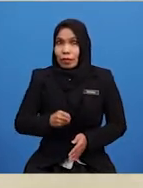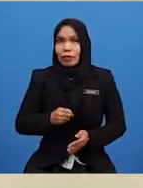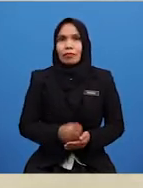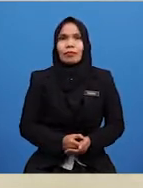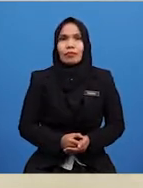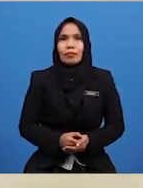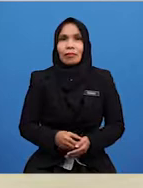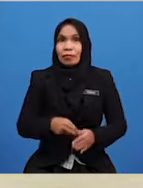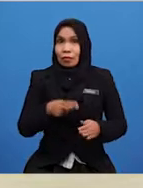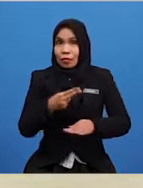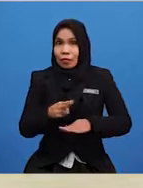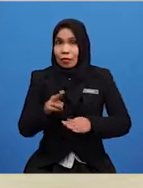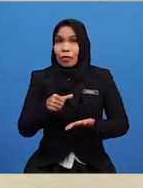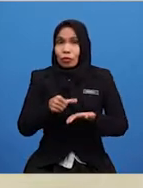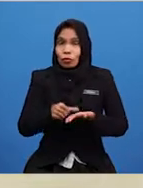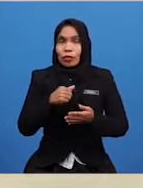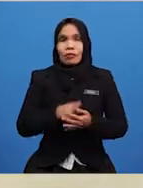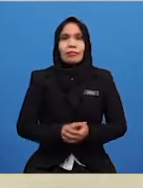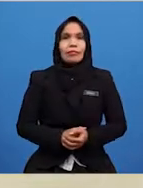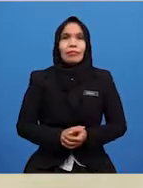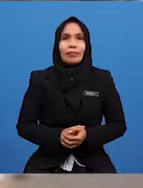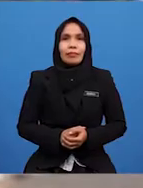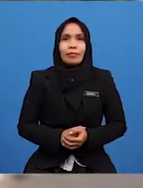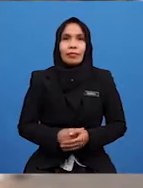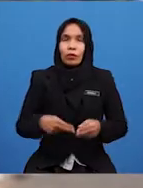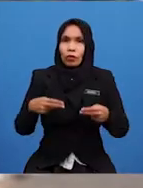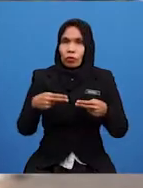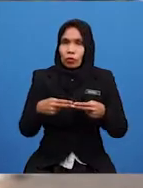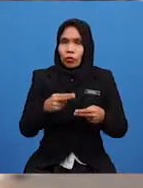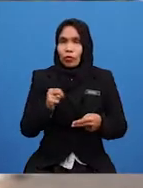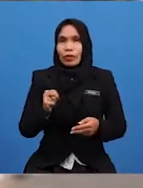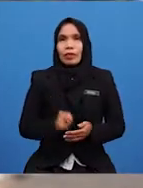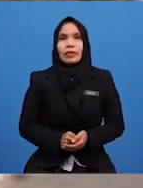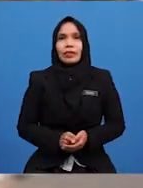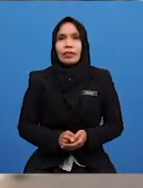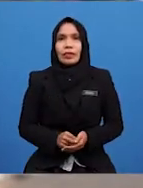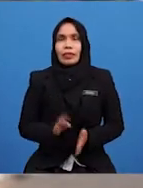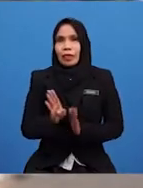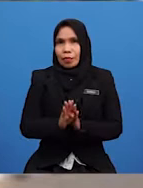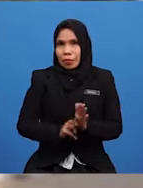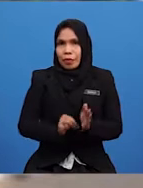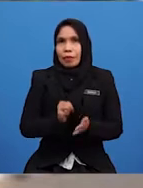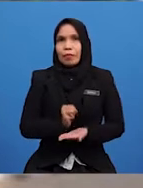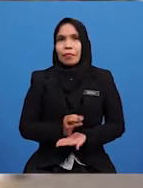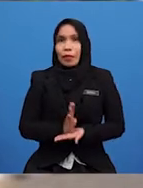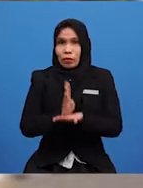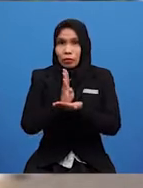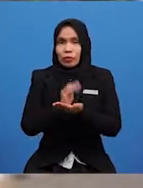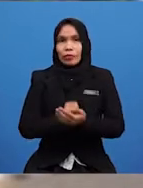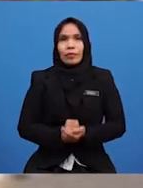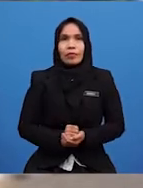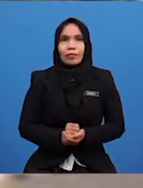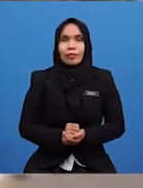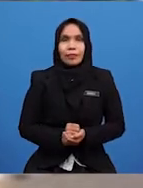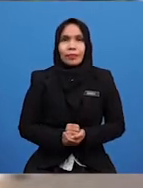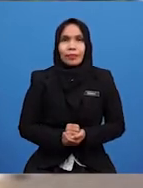pedagangnya yang melanggar undang-undang di Melaka. Hubungan ini membantu meningkatkan lagi perdagangan dengan Melaka.